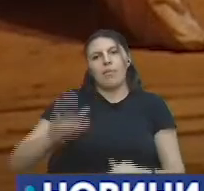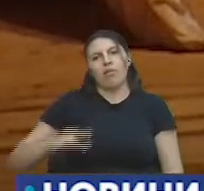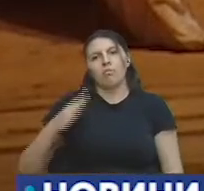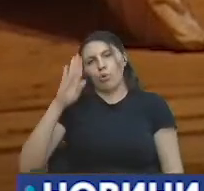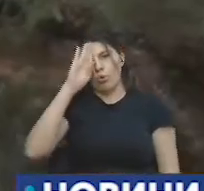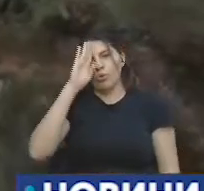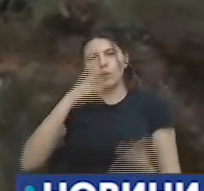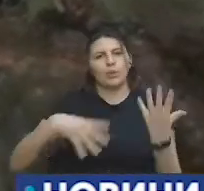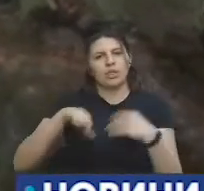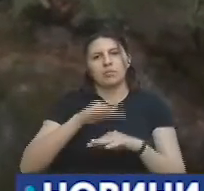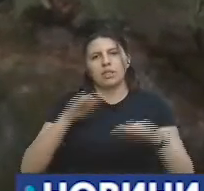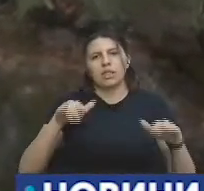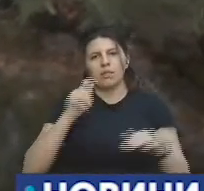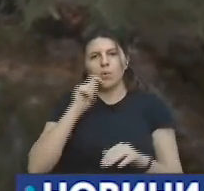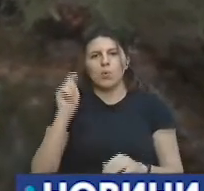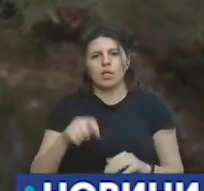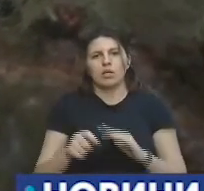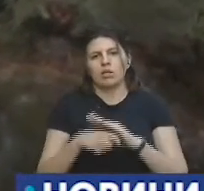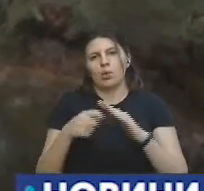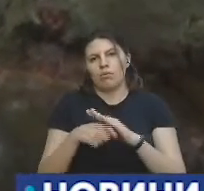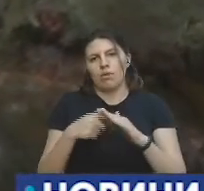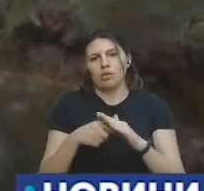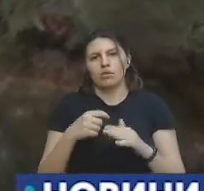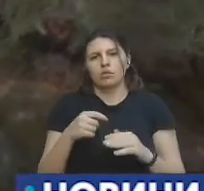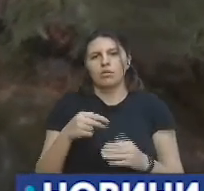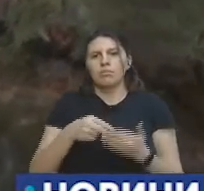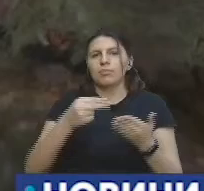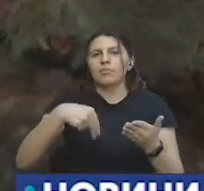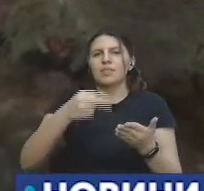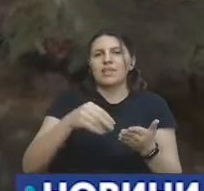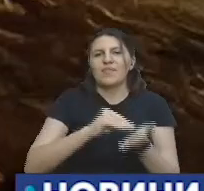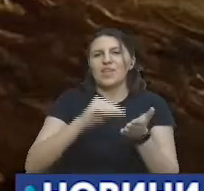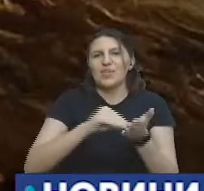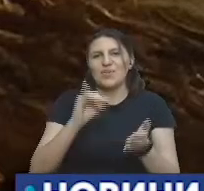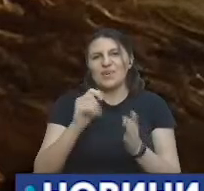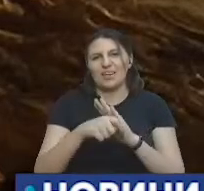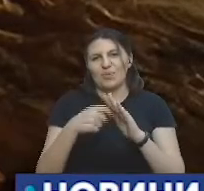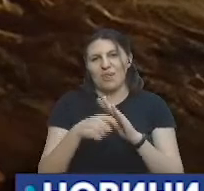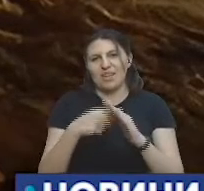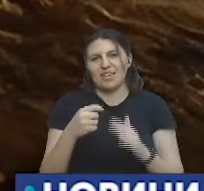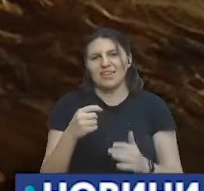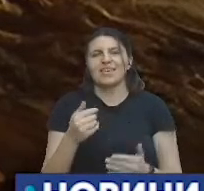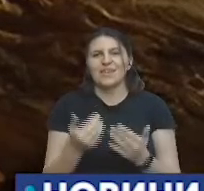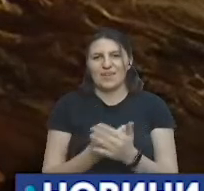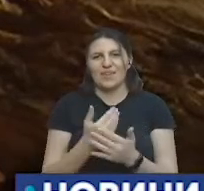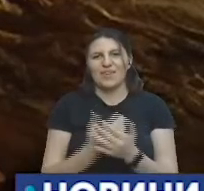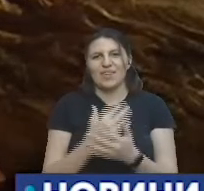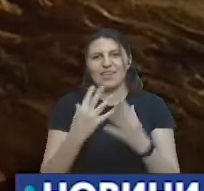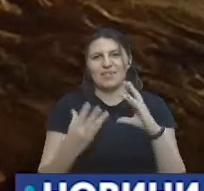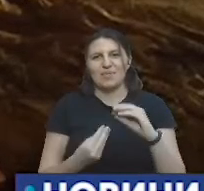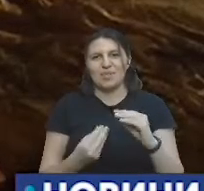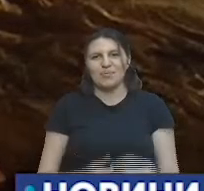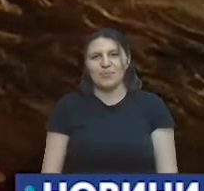насамперед дітям Донбасу. Декілька примірників автор підписав і для журналістів «UA Донбас». Надія Задорожня, Андрій Резніков. Новини